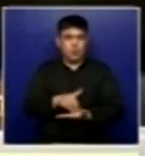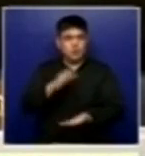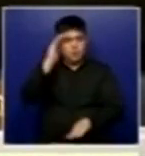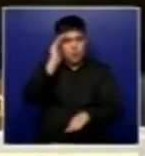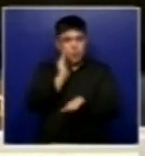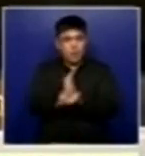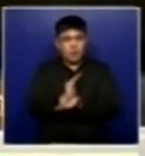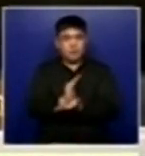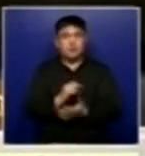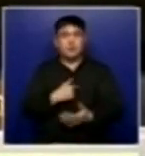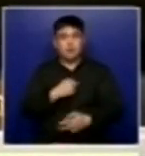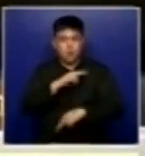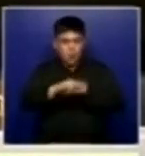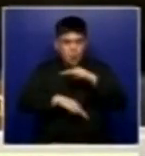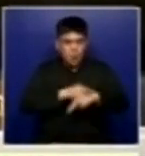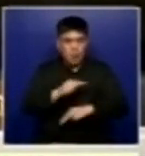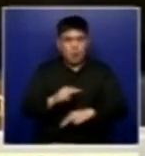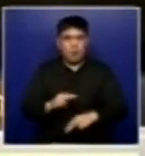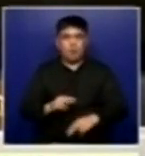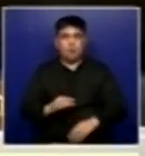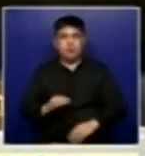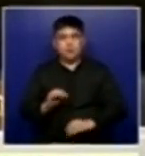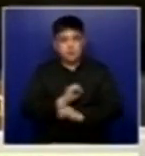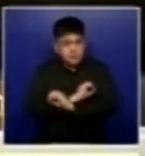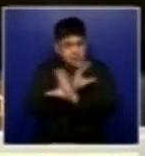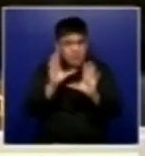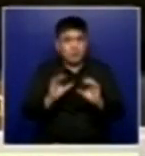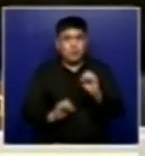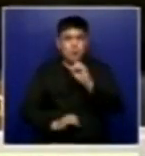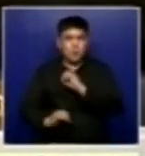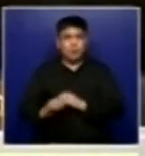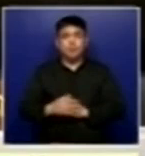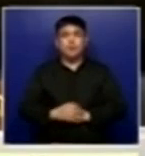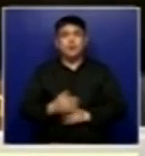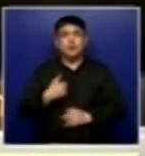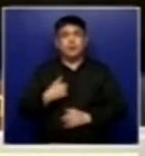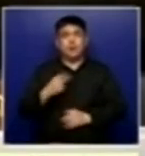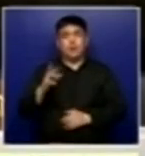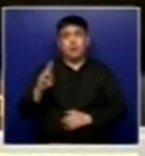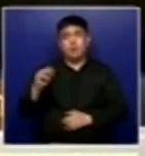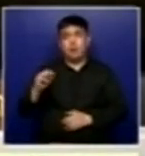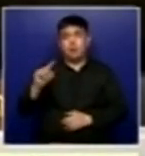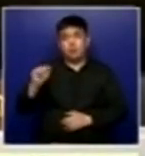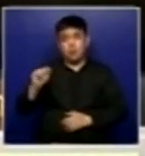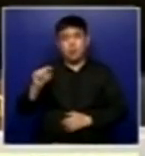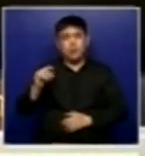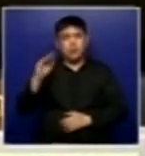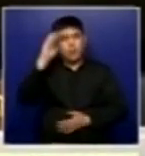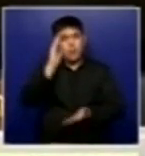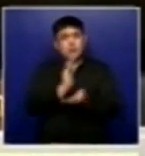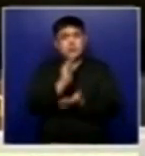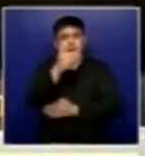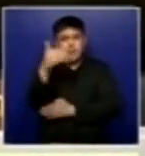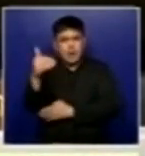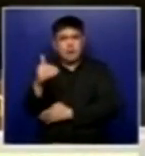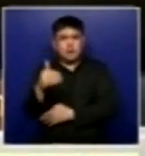เพื่อการสืบสวนสอบสวนเป็นไปอย่างโปร่งใสแล้วก็ยืนยันนะครับว่าท่านนายกรัฐมนตรีนั้นก็เน้นย้ำตรงนี้ชาติว่ากรณีนี้นะครับเ